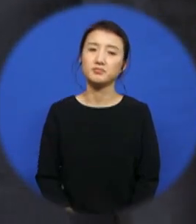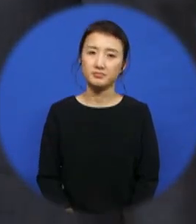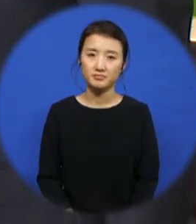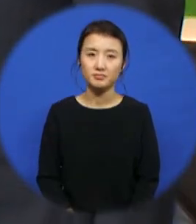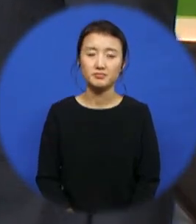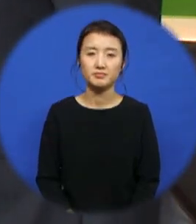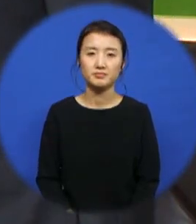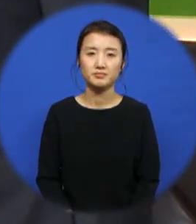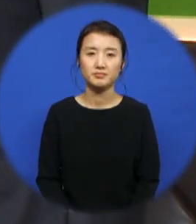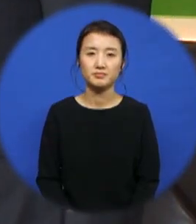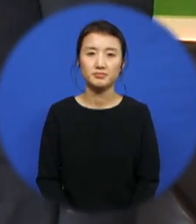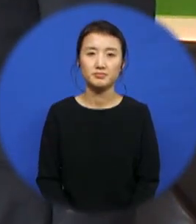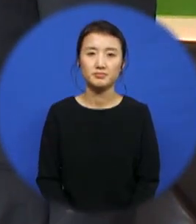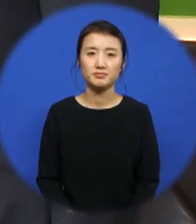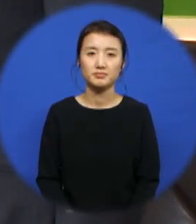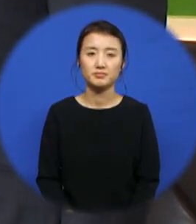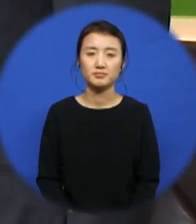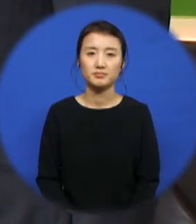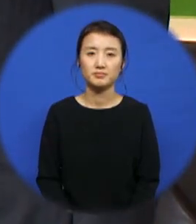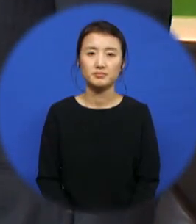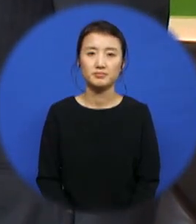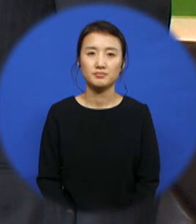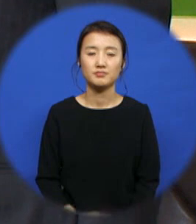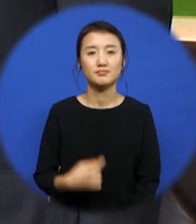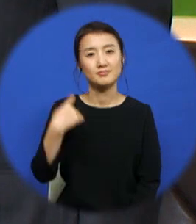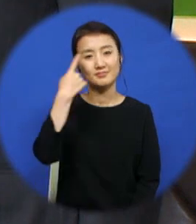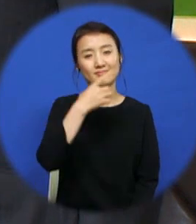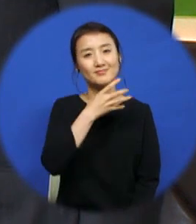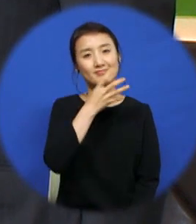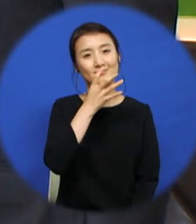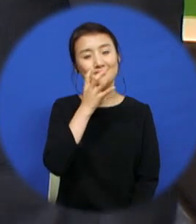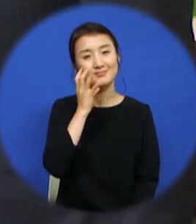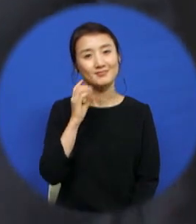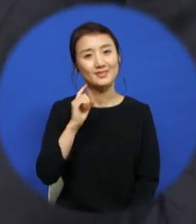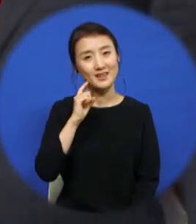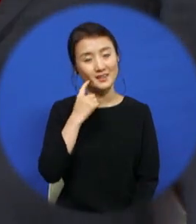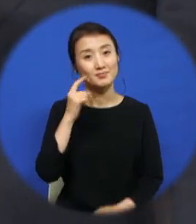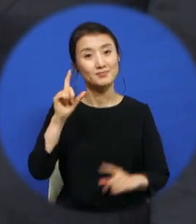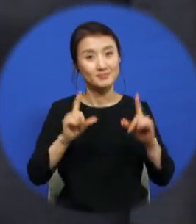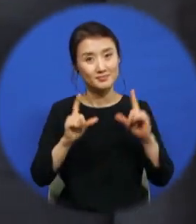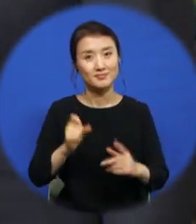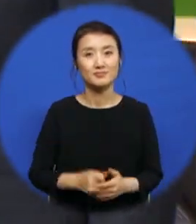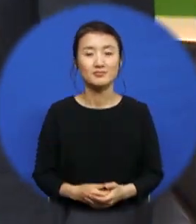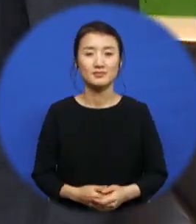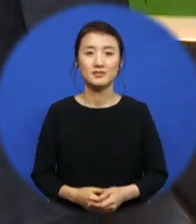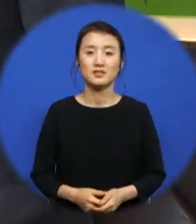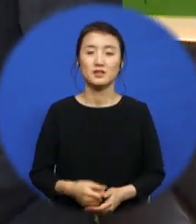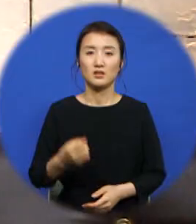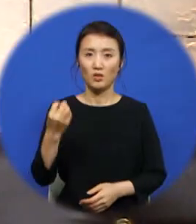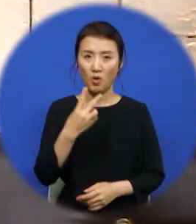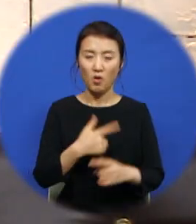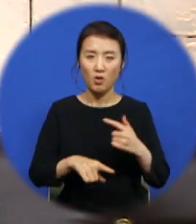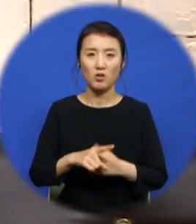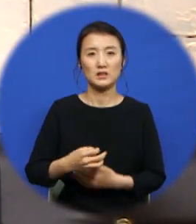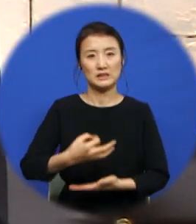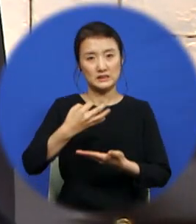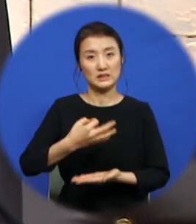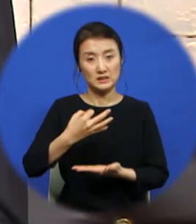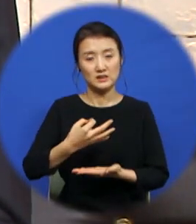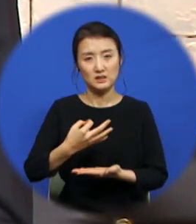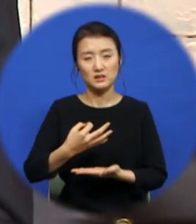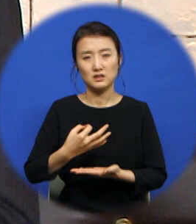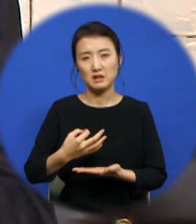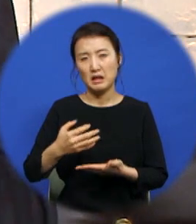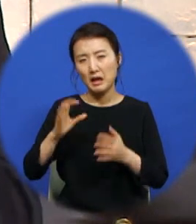참 아름답게 나이를 먹어 가죠 예 전 재산을 뭡니까 아이들이 조금 먹고 살 거 빼고는